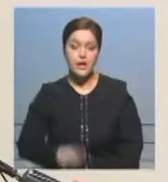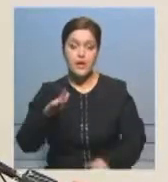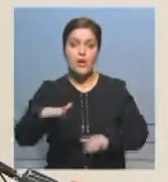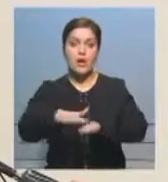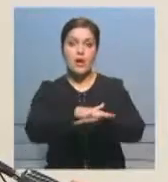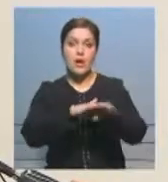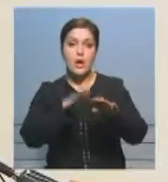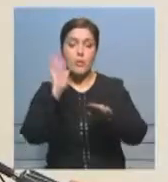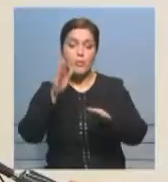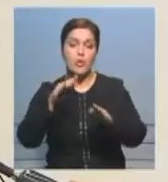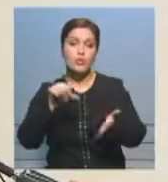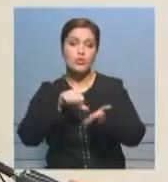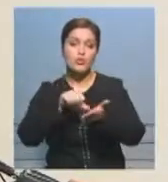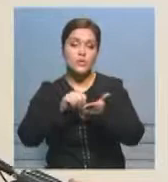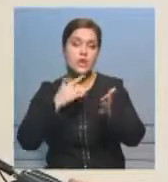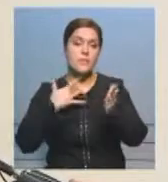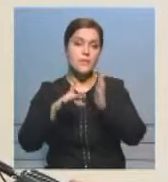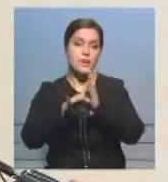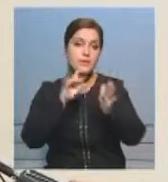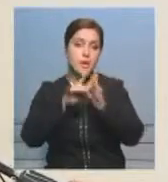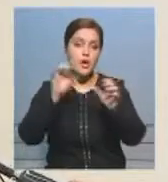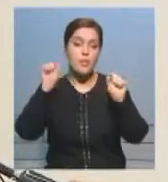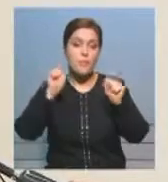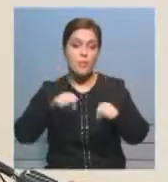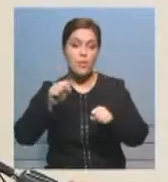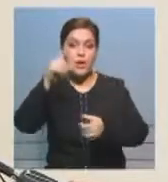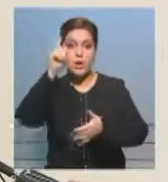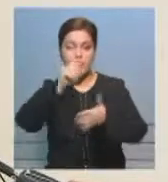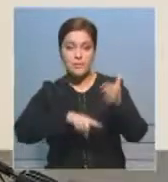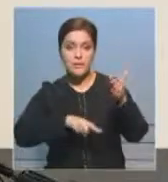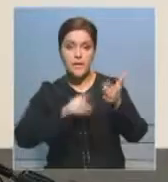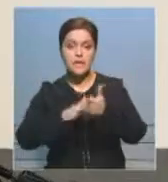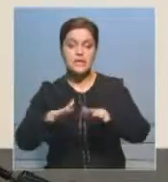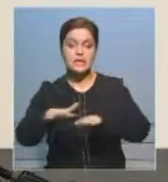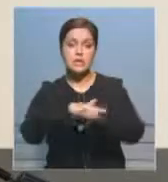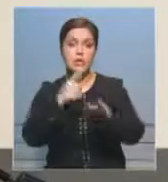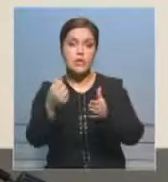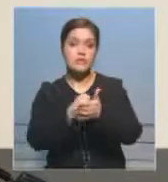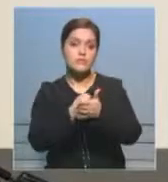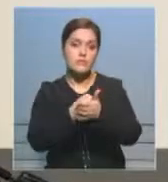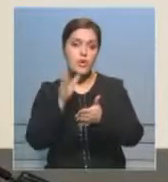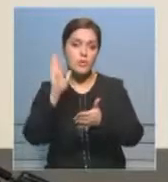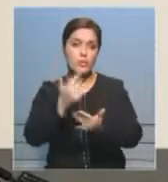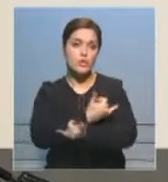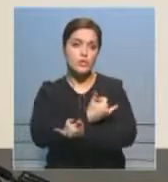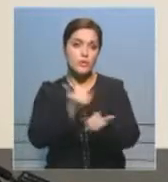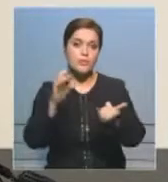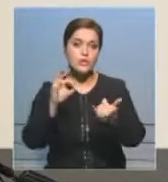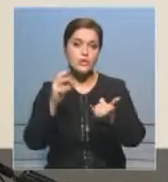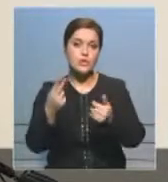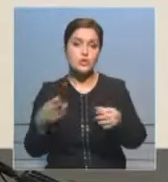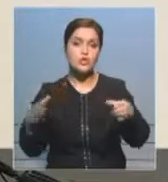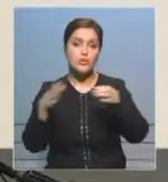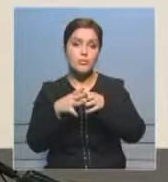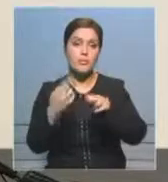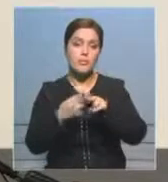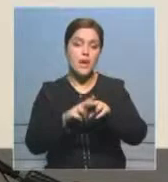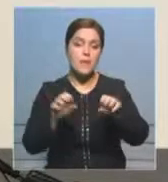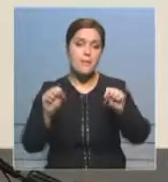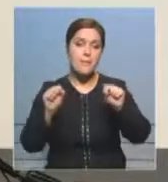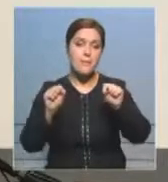позволит формировать парламент народного доверия отстаивающие интересы всех социальных групп этот позволит создать